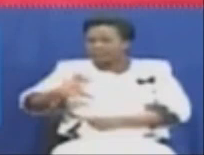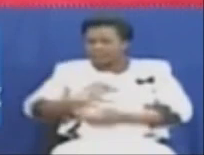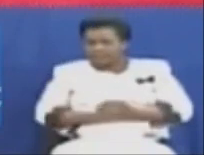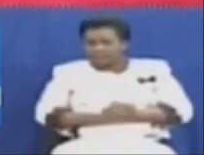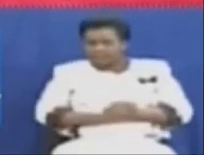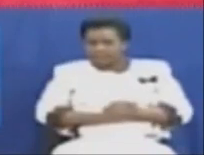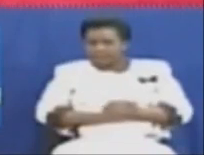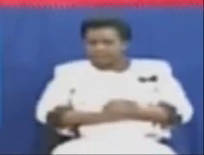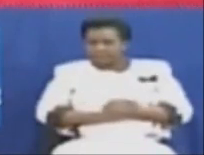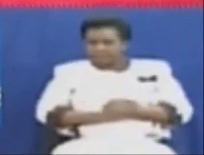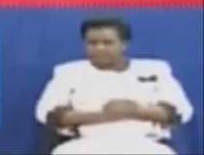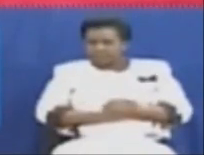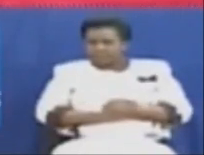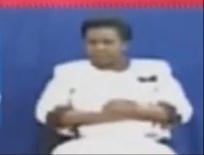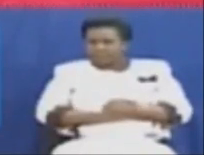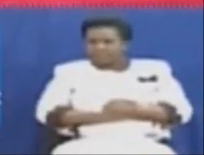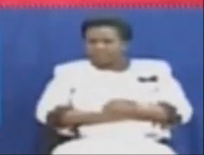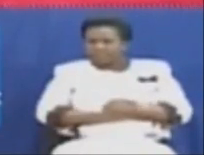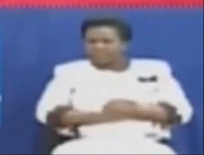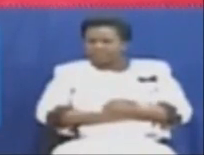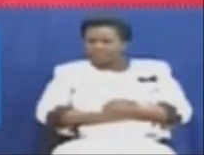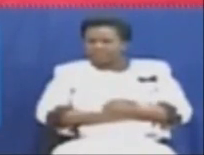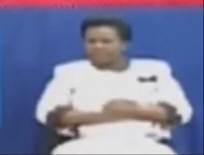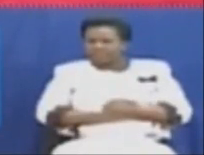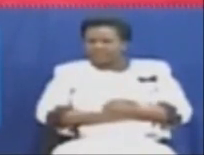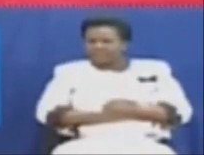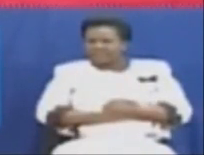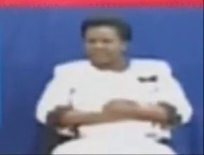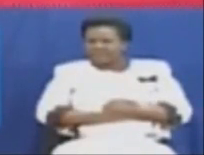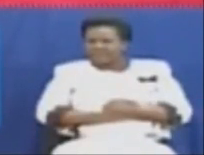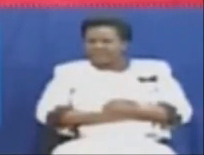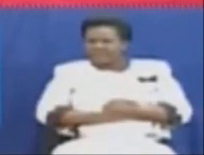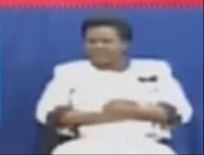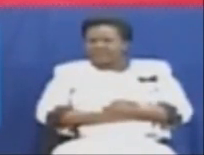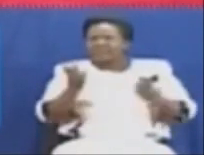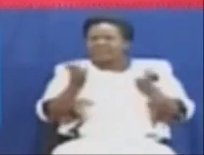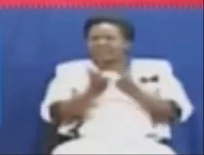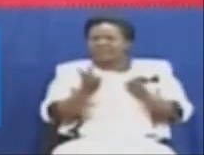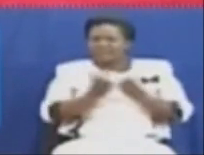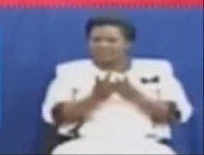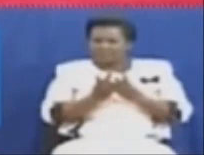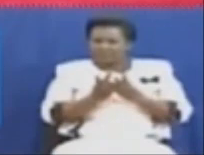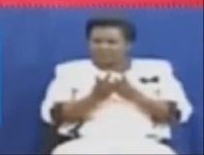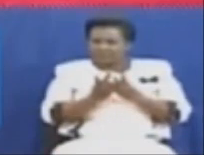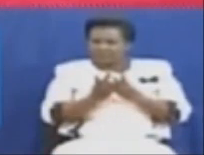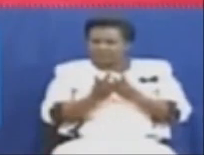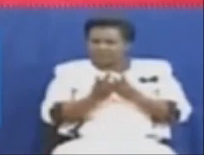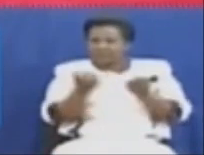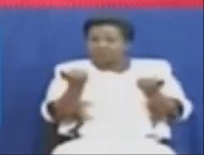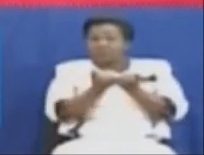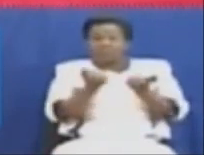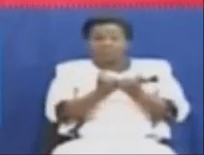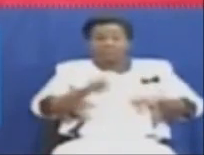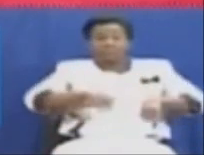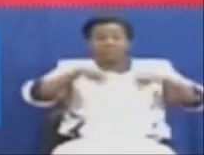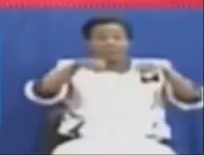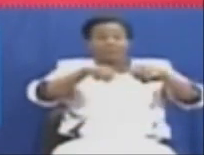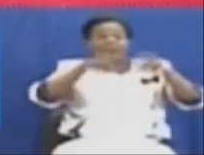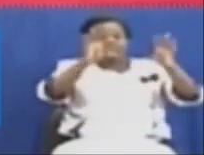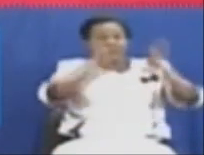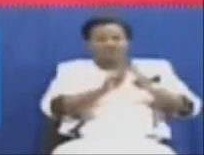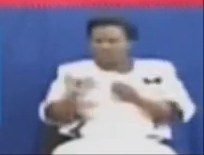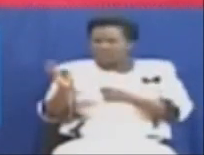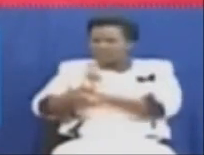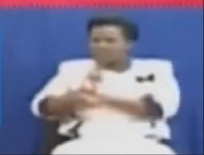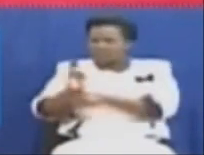kamati zinazosimamia maji kwenye maeneo husika, na pia tumeunda mamlaka ya jumla ambayo inasimamia utoaji huduma ya maji